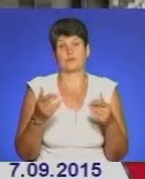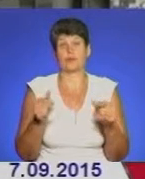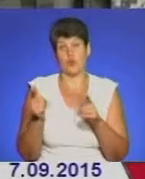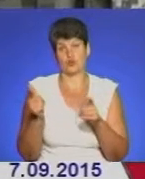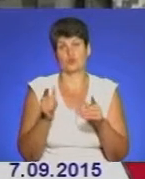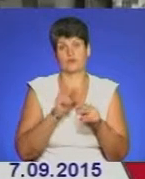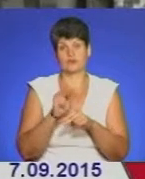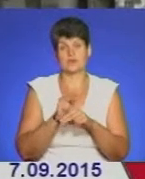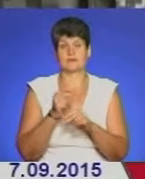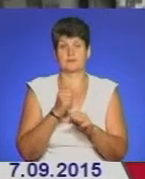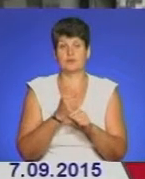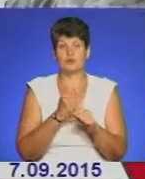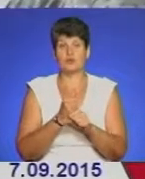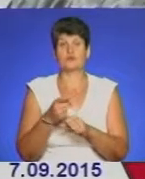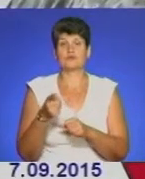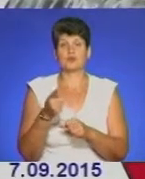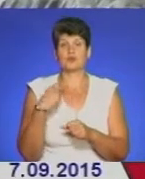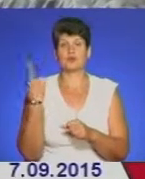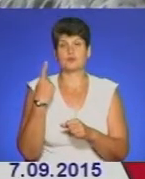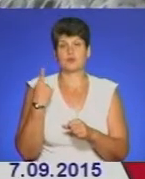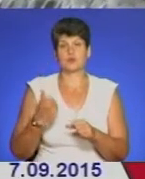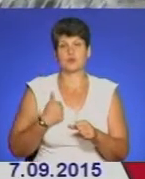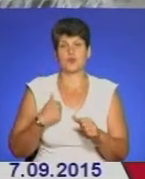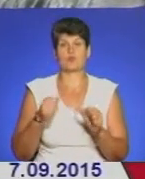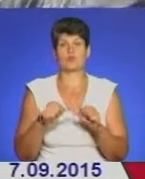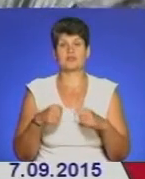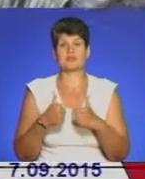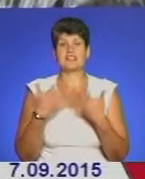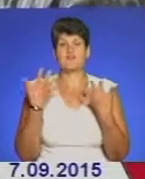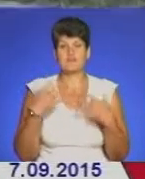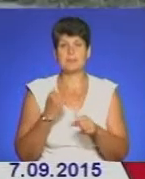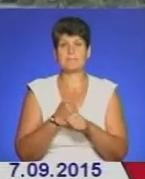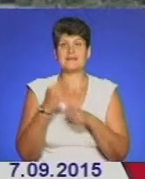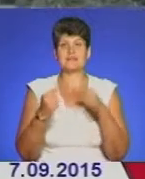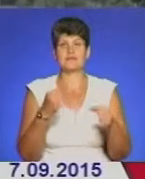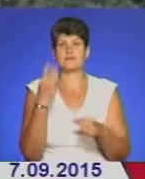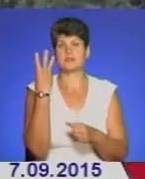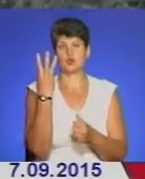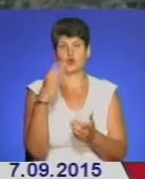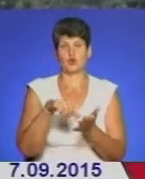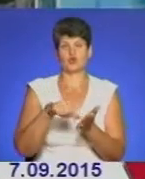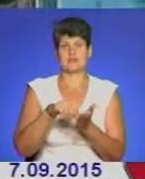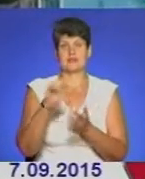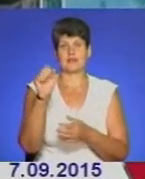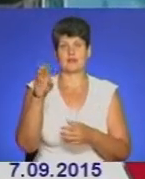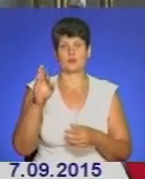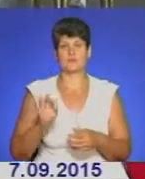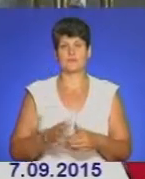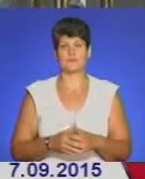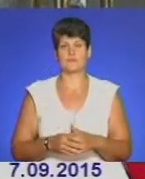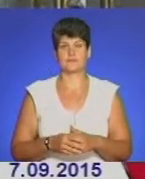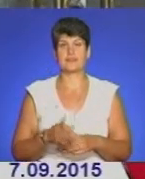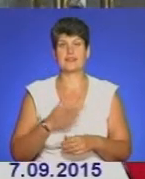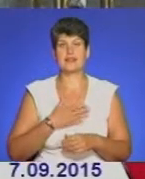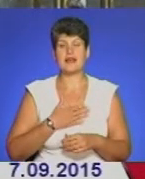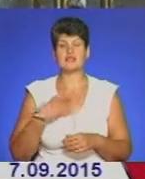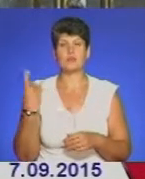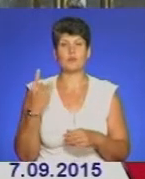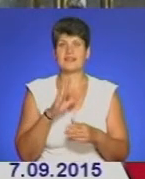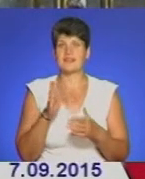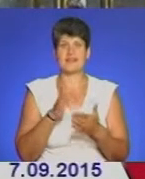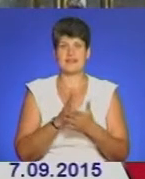час роботи. У Тернопільському обласному військовому комісаріаті вже працевлаштовані троє учасників АТО. Область наша не є